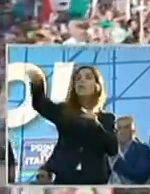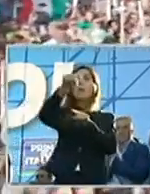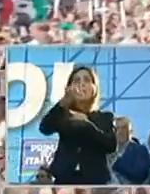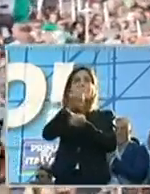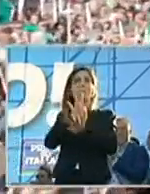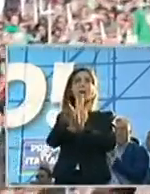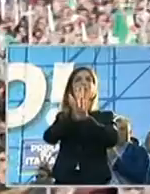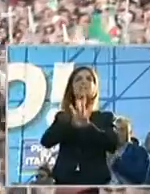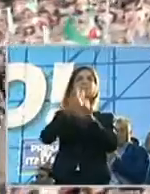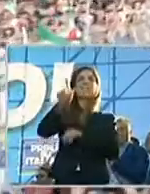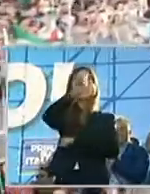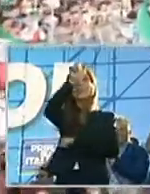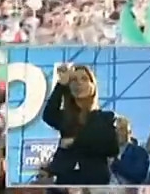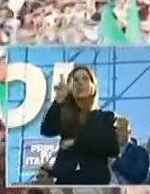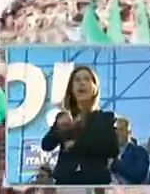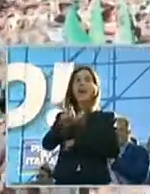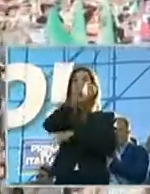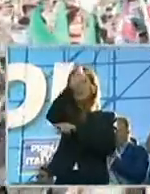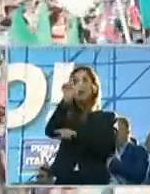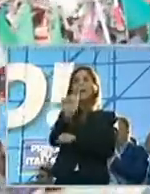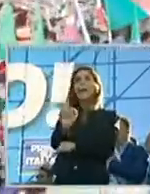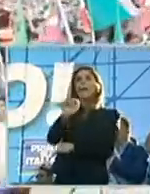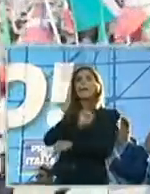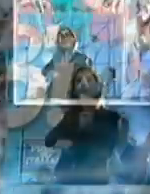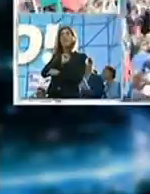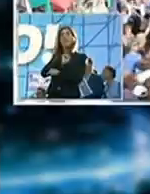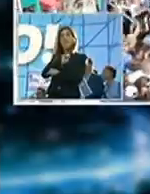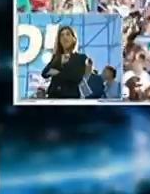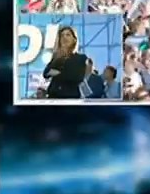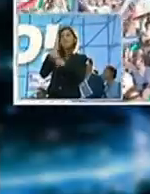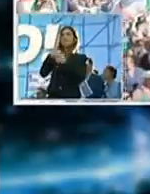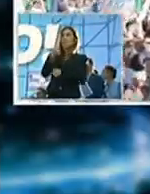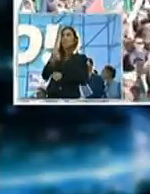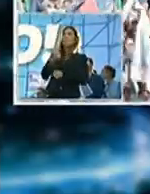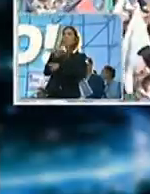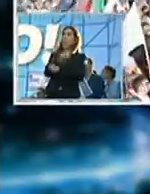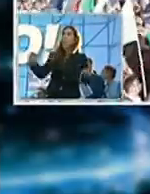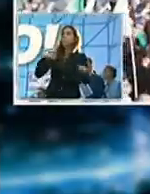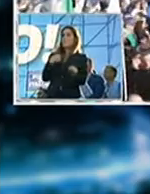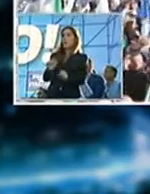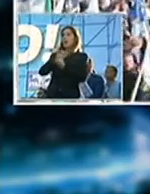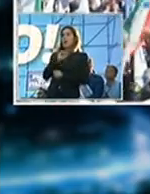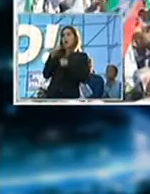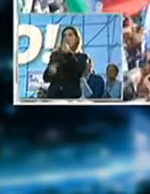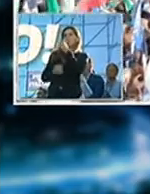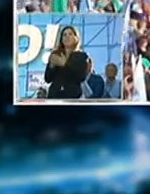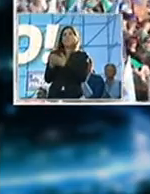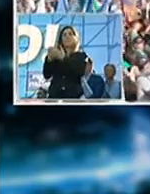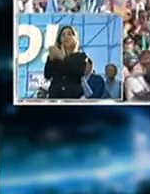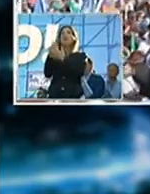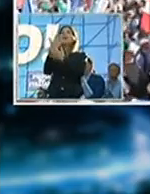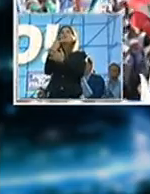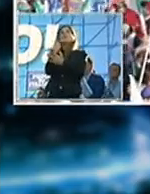io comincerei con Daniela Preziosi. Allora, che cosa dobbiamo guardare di questa manifestazione? Che cos'è che ci